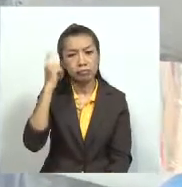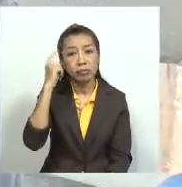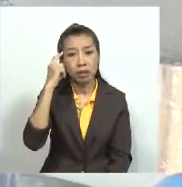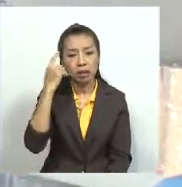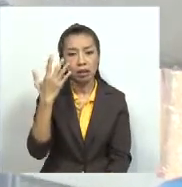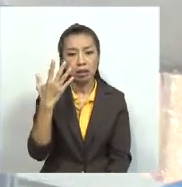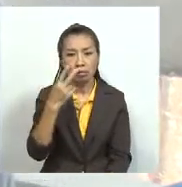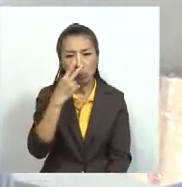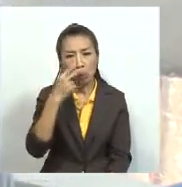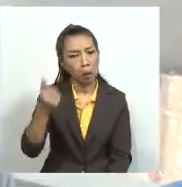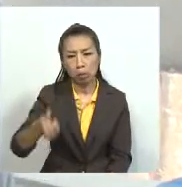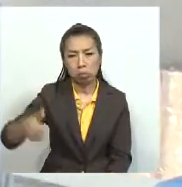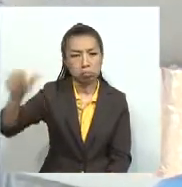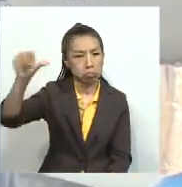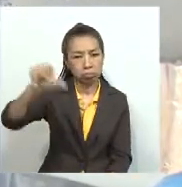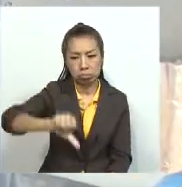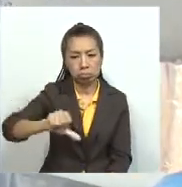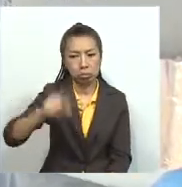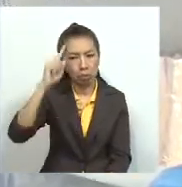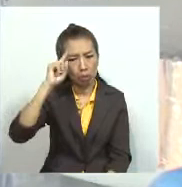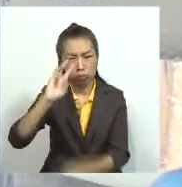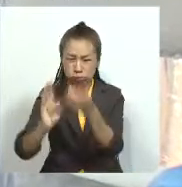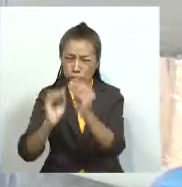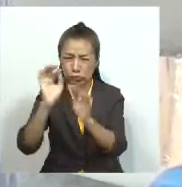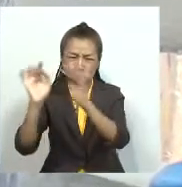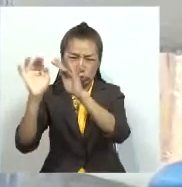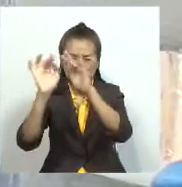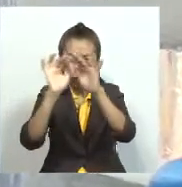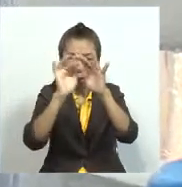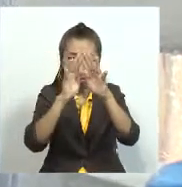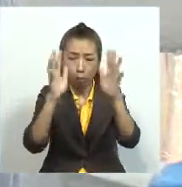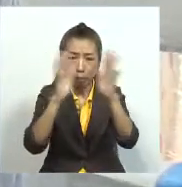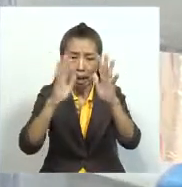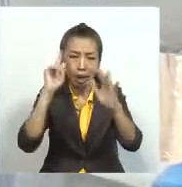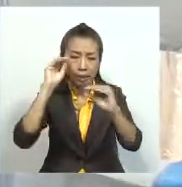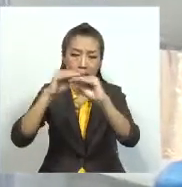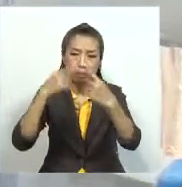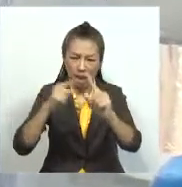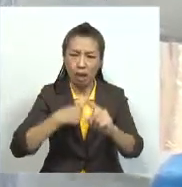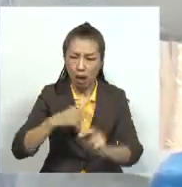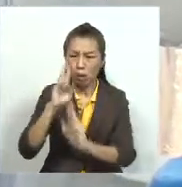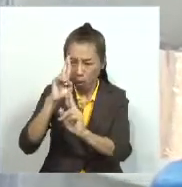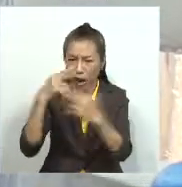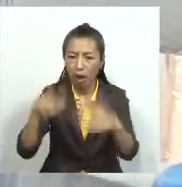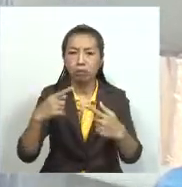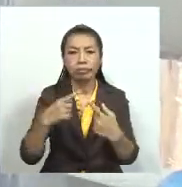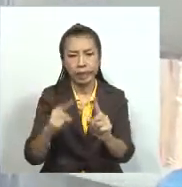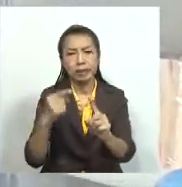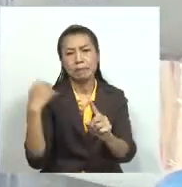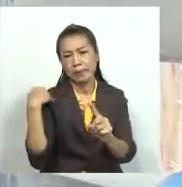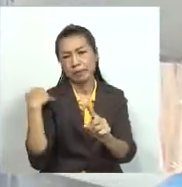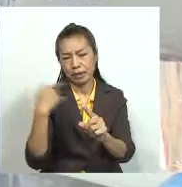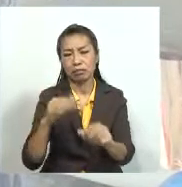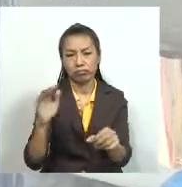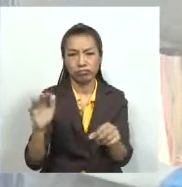แบบแย่ลงครับหมอกควันเยอะขึ้นเรื่อยๆแต่ก็ว่าเราวางเต็มที่แต่ก็มันก็ยังมีบ้างอยู่เผาอ